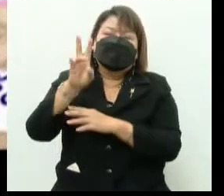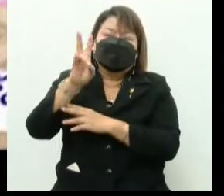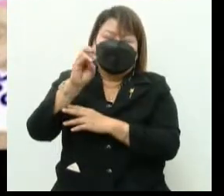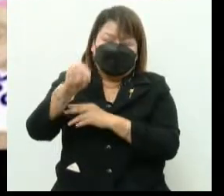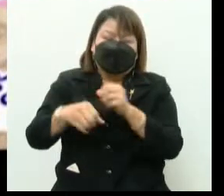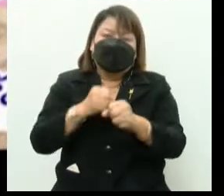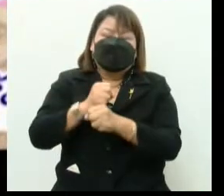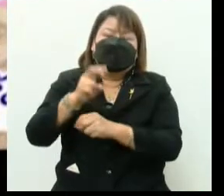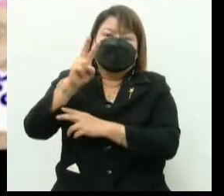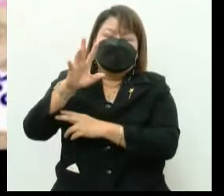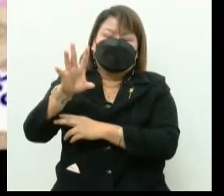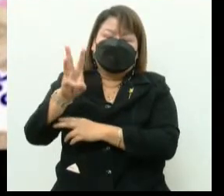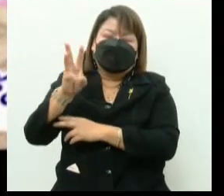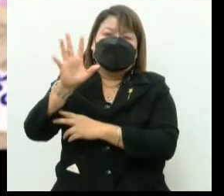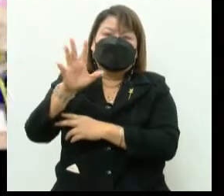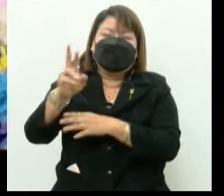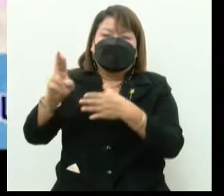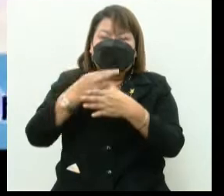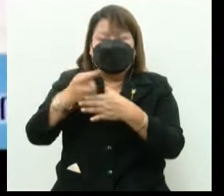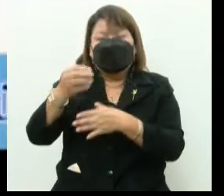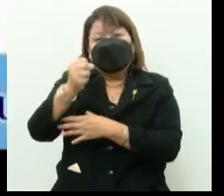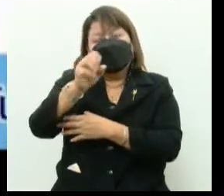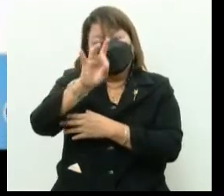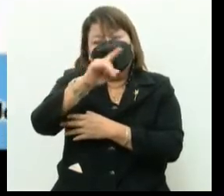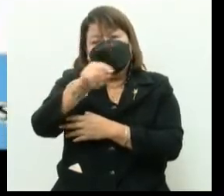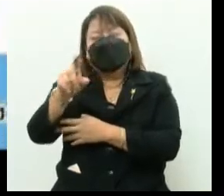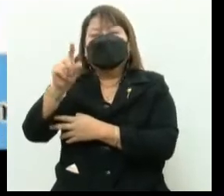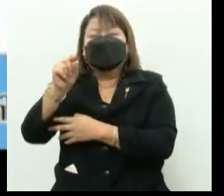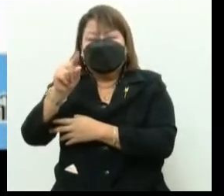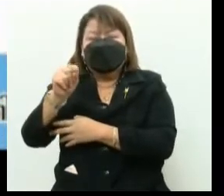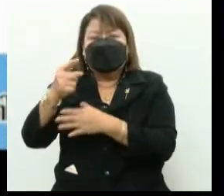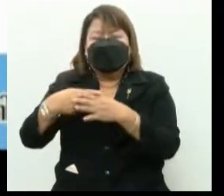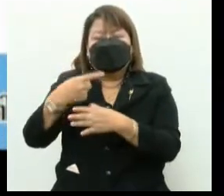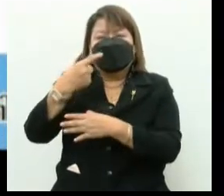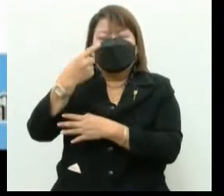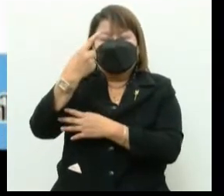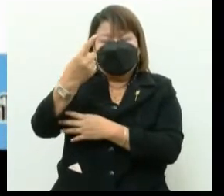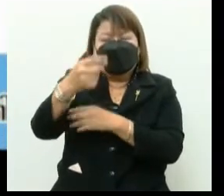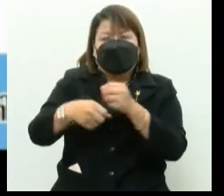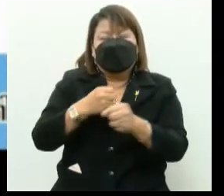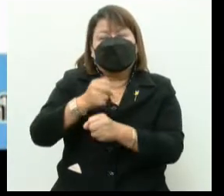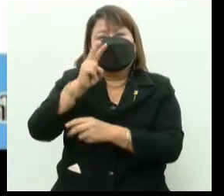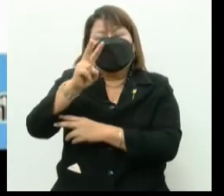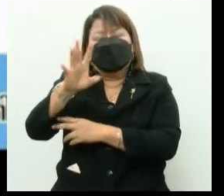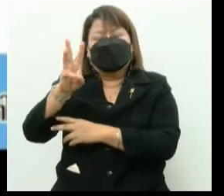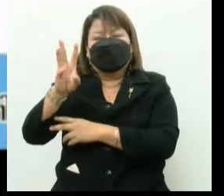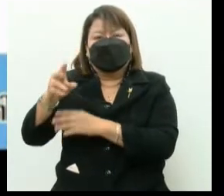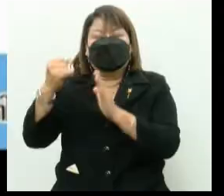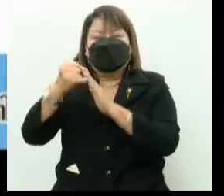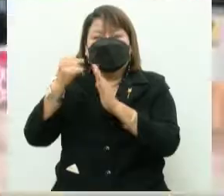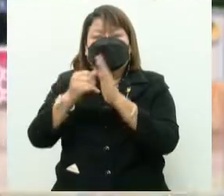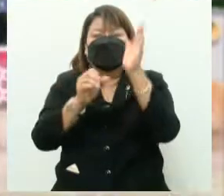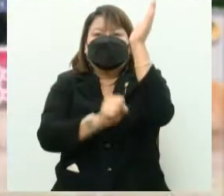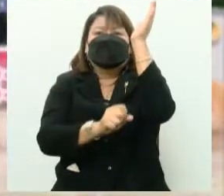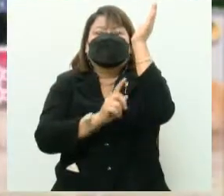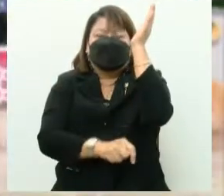ษา2565ระหว่างวันที่18ถึง20มกราคม2566ณจังหวัดสตูลต่อไป